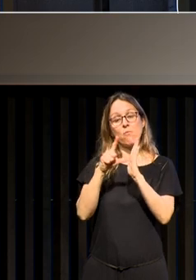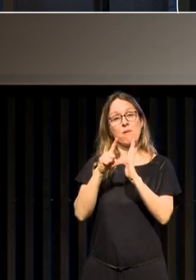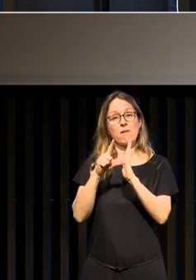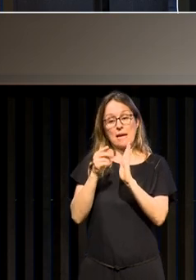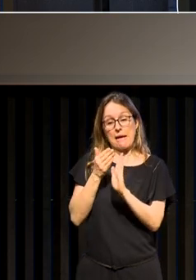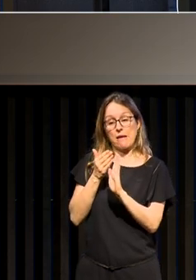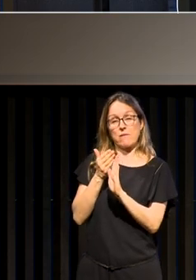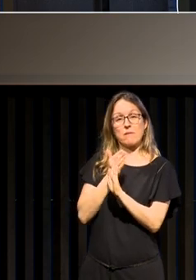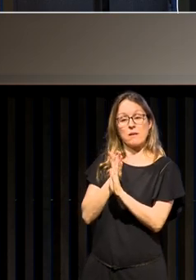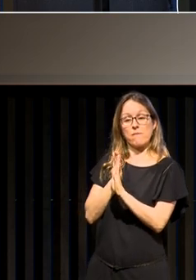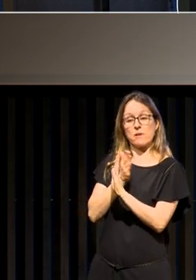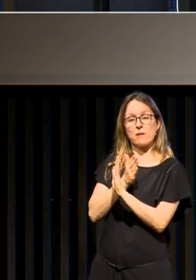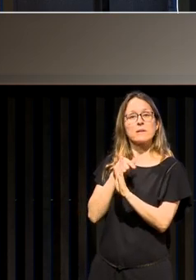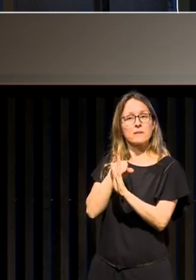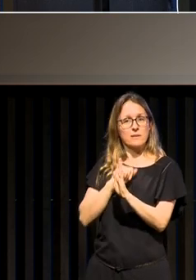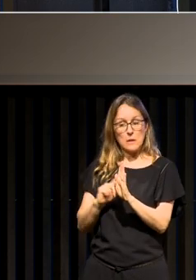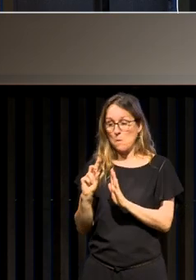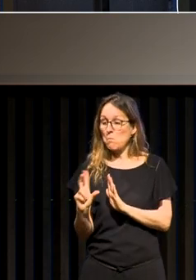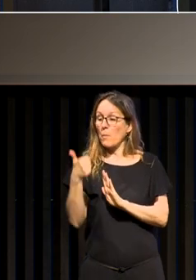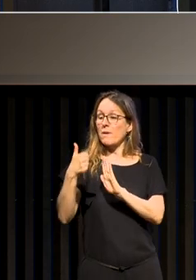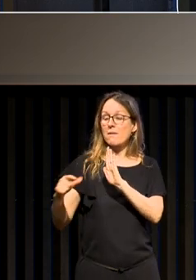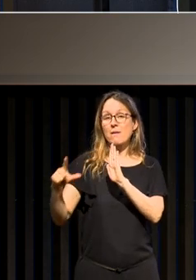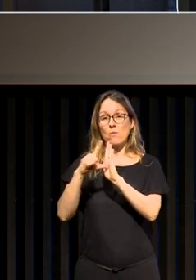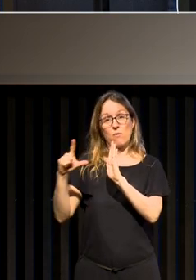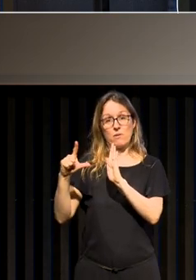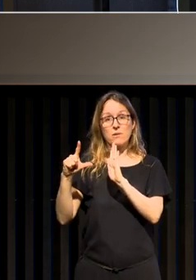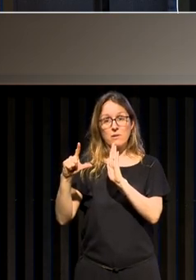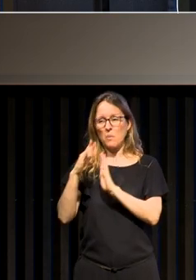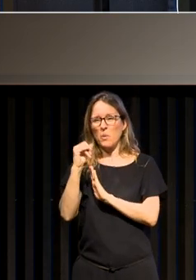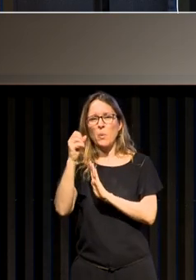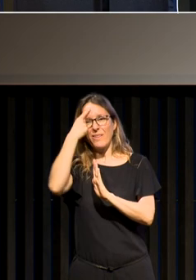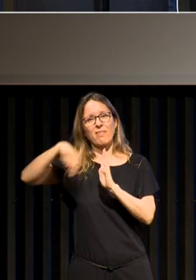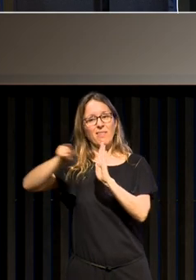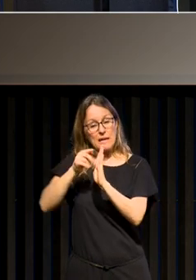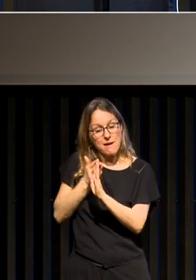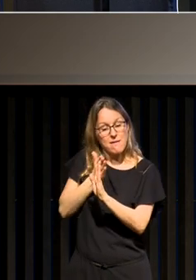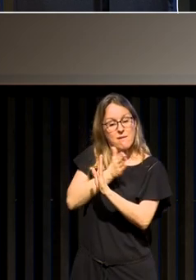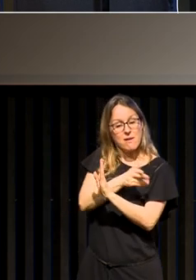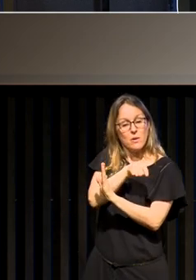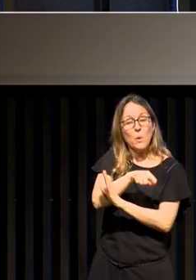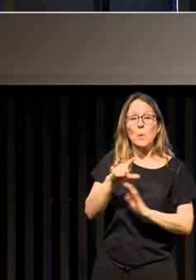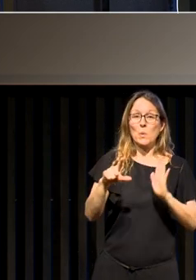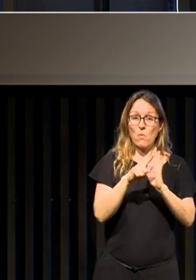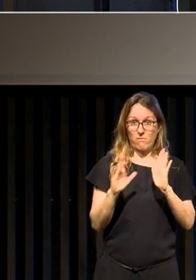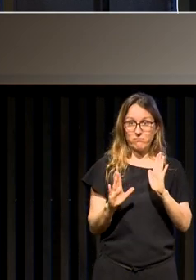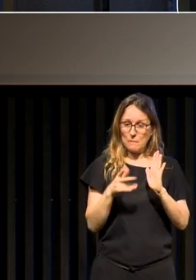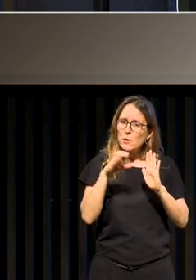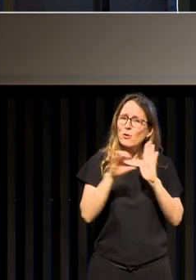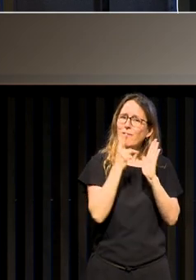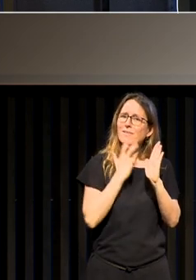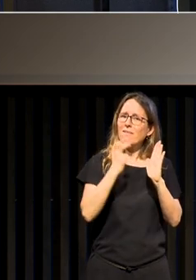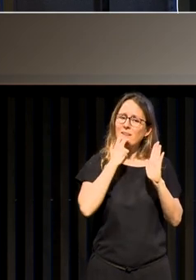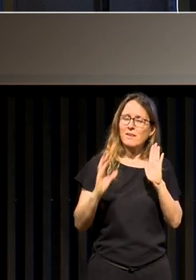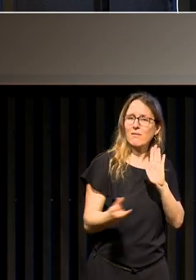précédé cette loi, la première loi de bioéthique, a été promulguée dans le Code civil. Elle